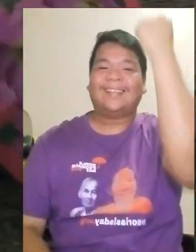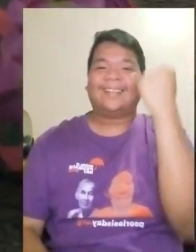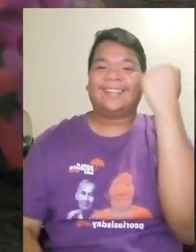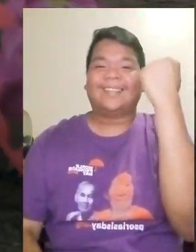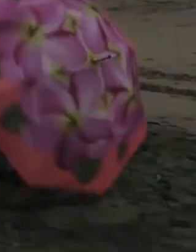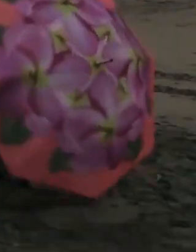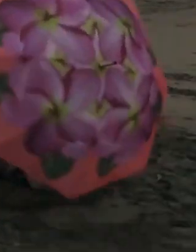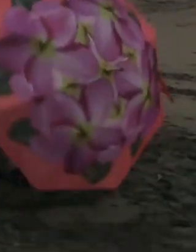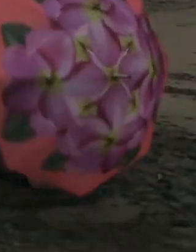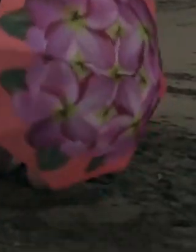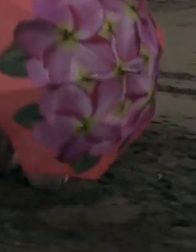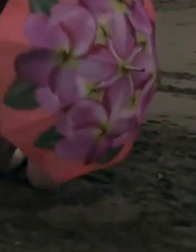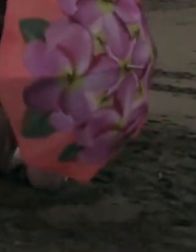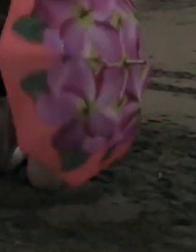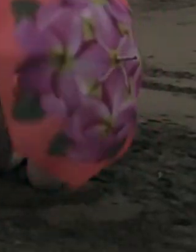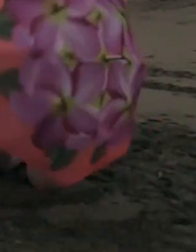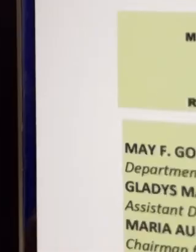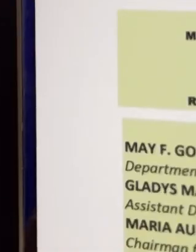possible.